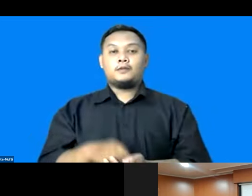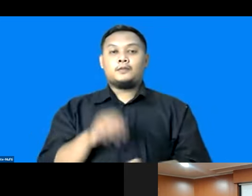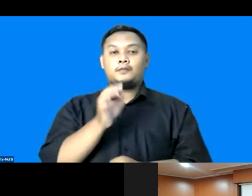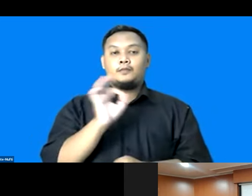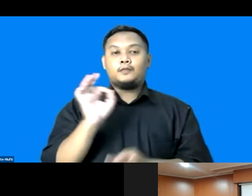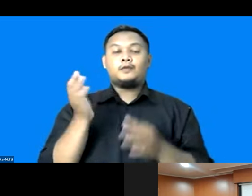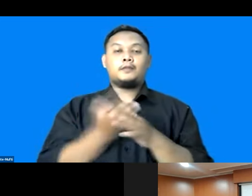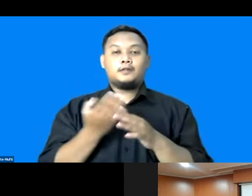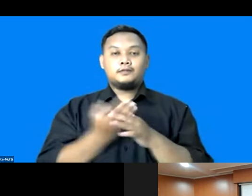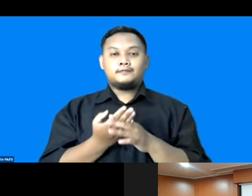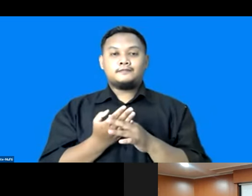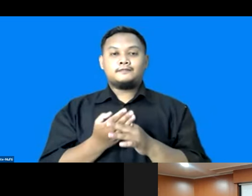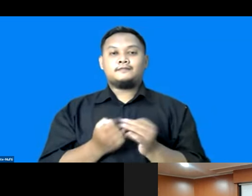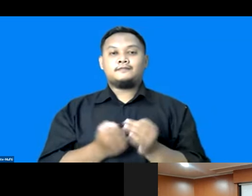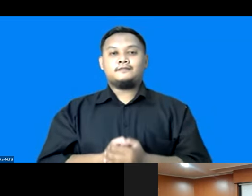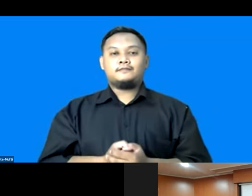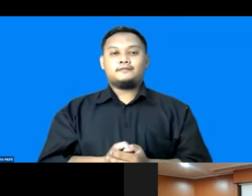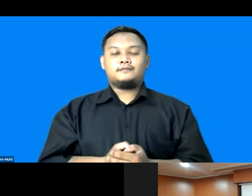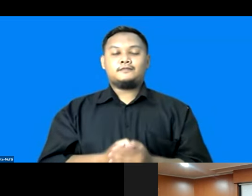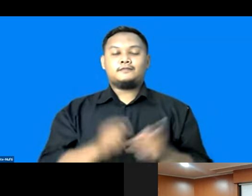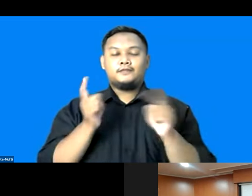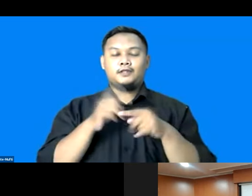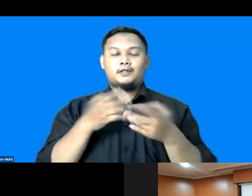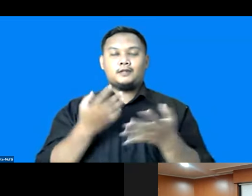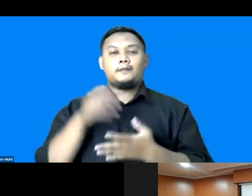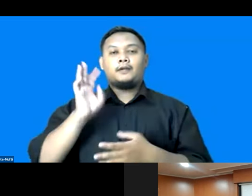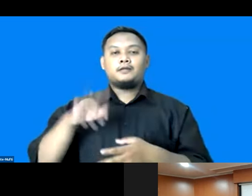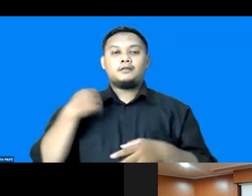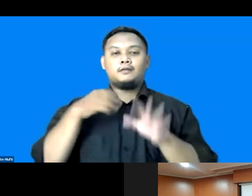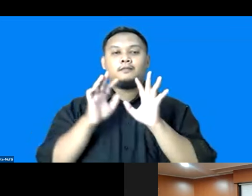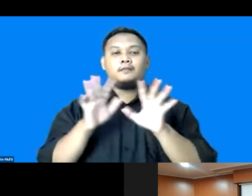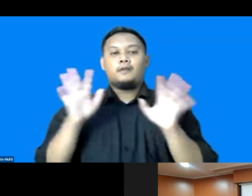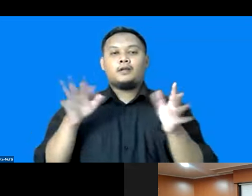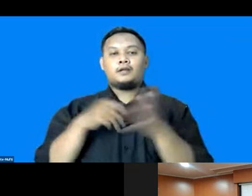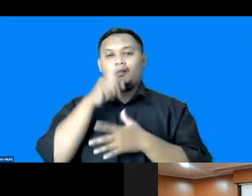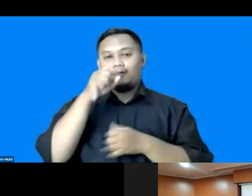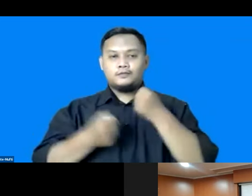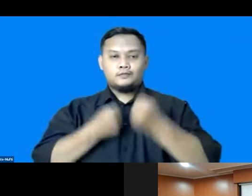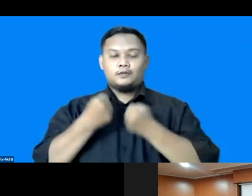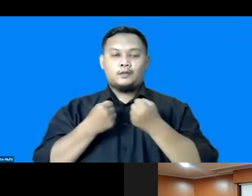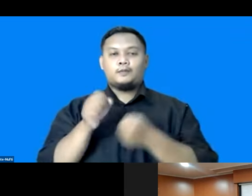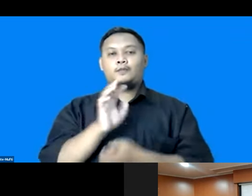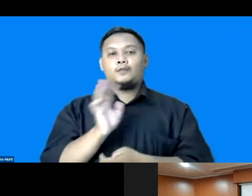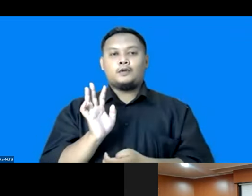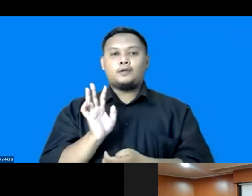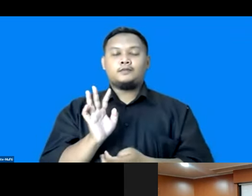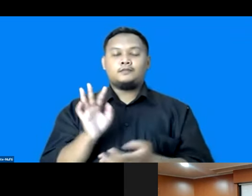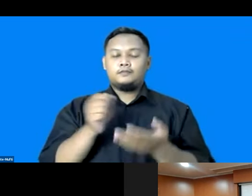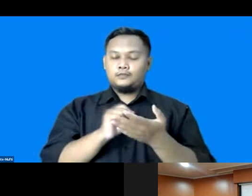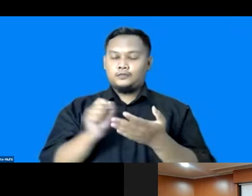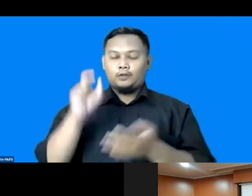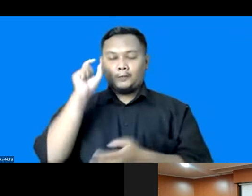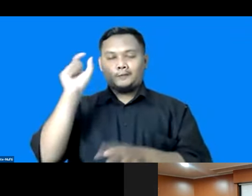belum aksesibel, Pak Gun. Jadi masih banyak hal yang harus dikerjakan, bukan hanya sekolah yang umum